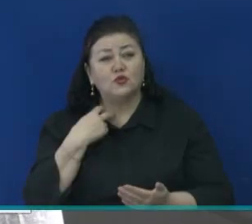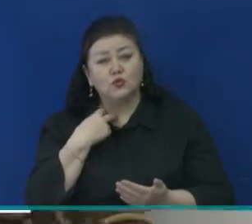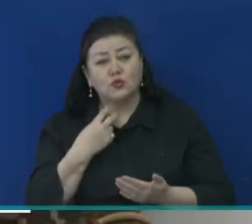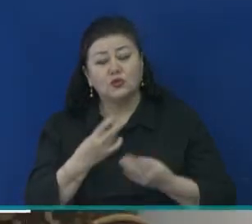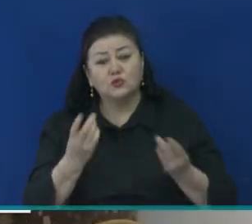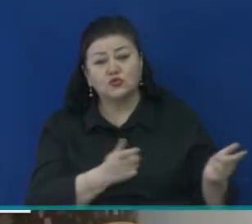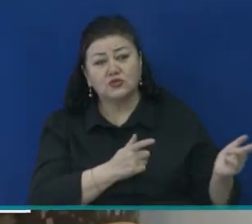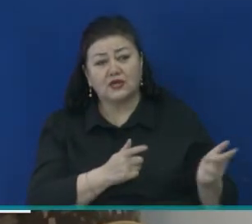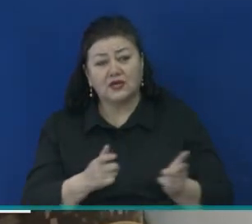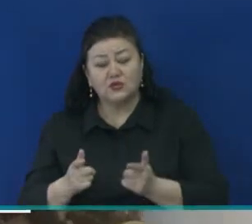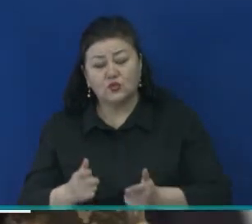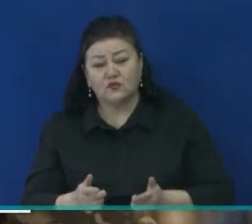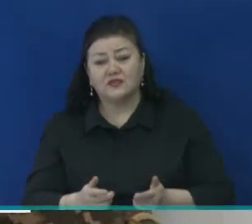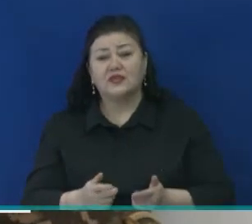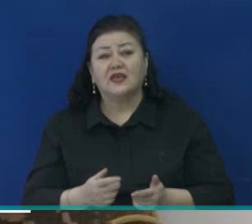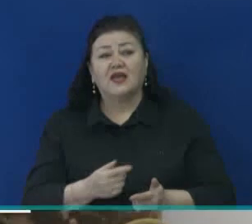керек. Бүгін өтіп жатқан